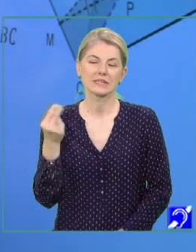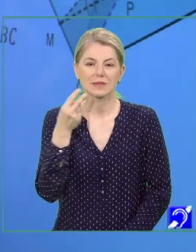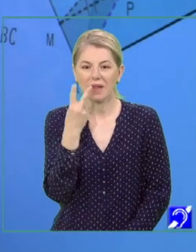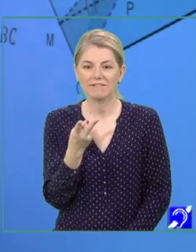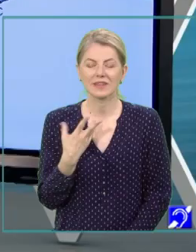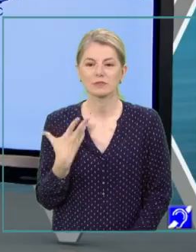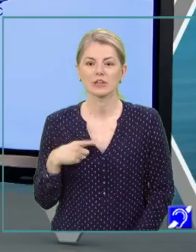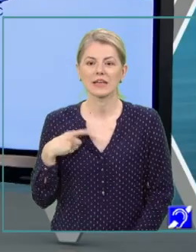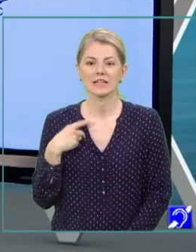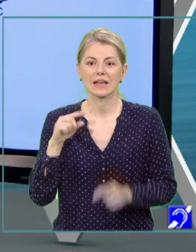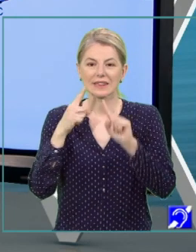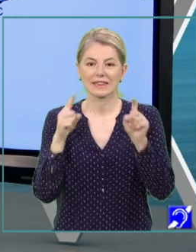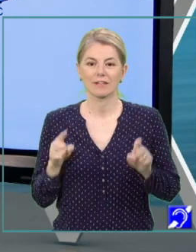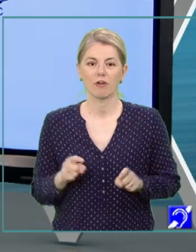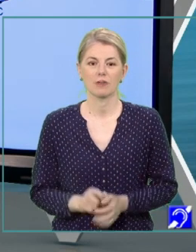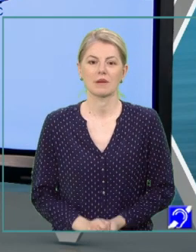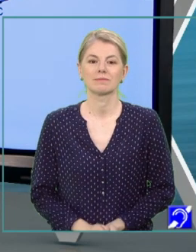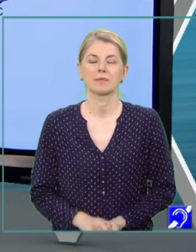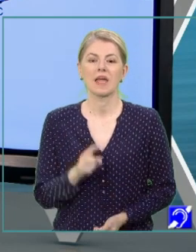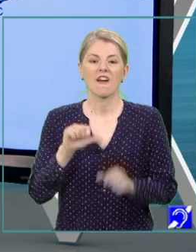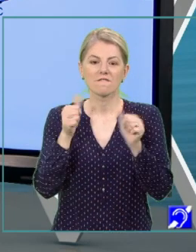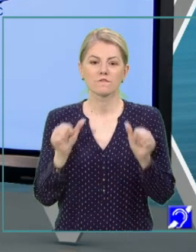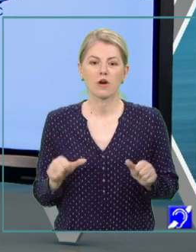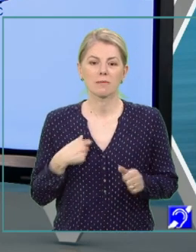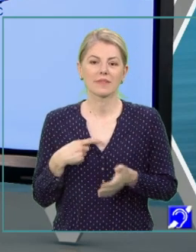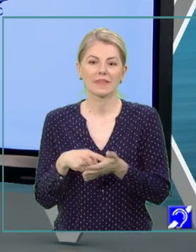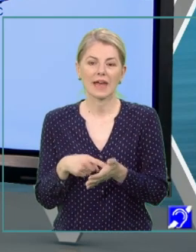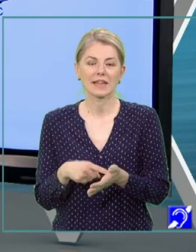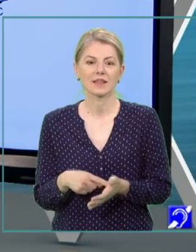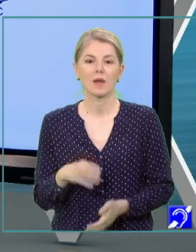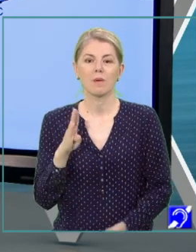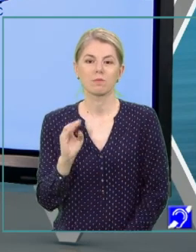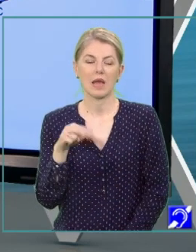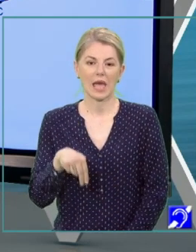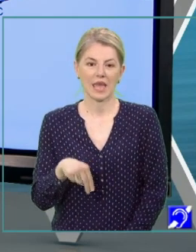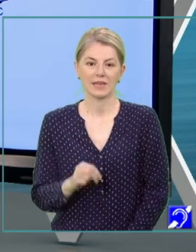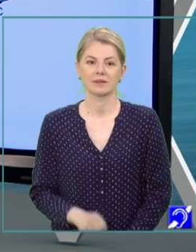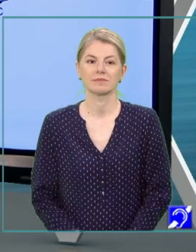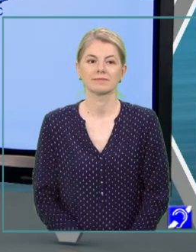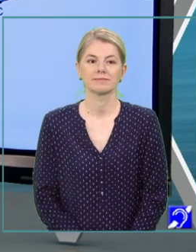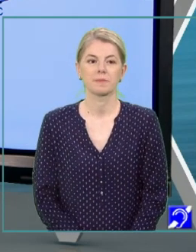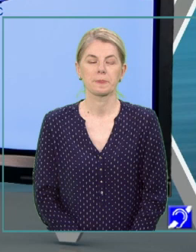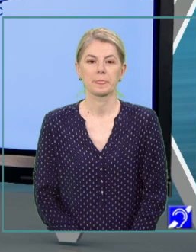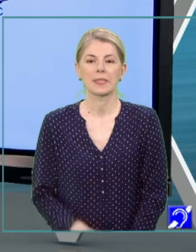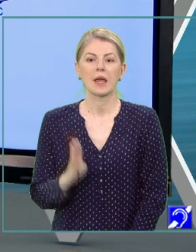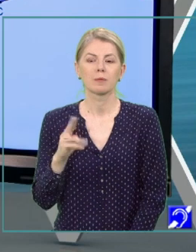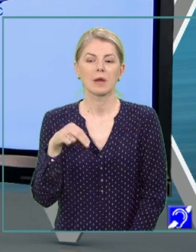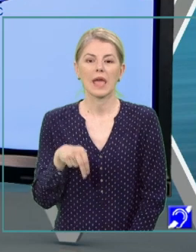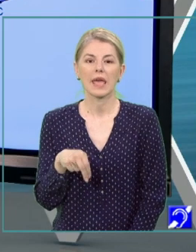studiem puțin această figură. Această figură ne arată așa, BN, ia să vedem,